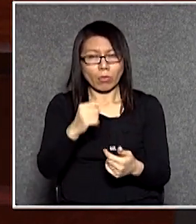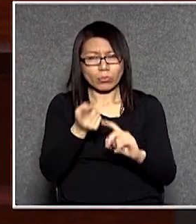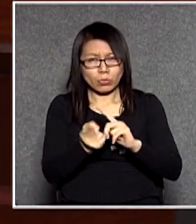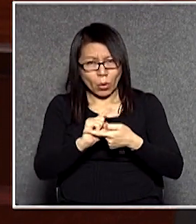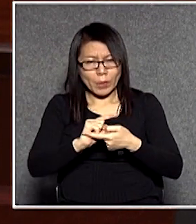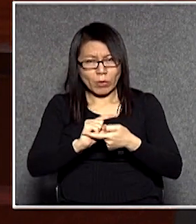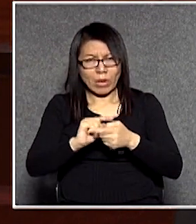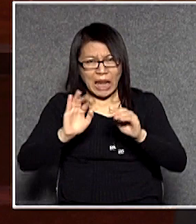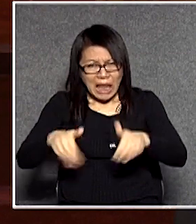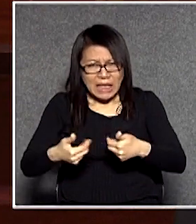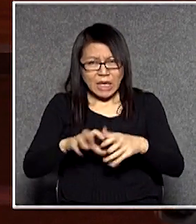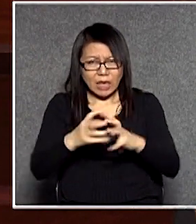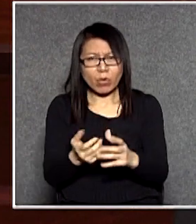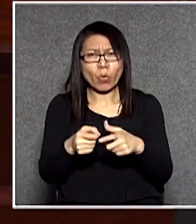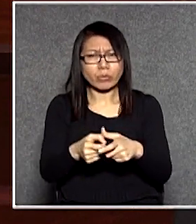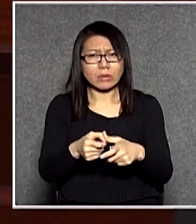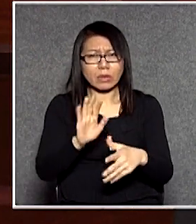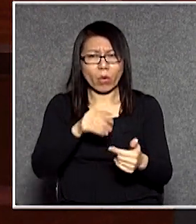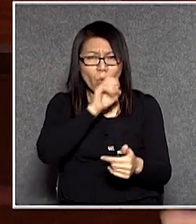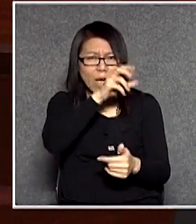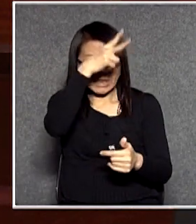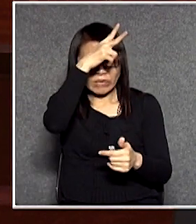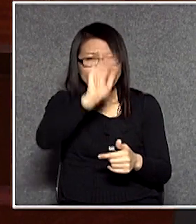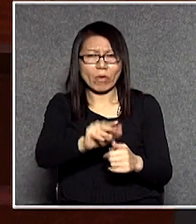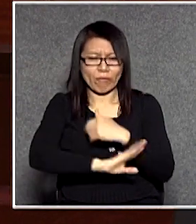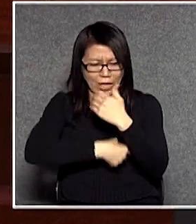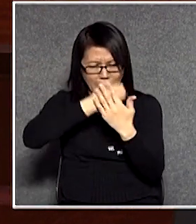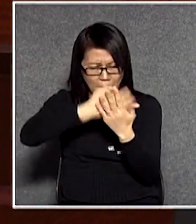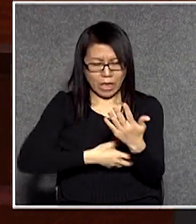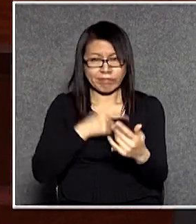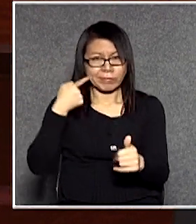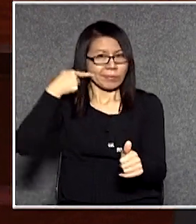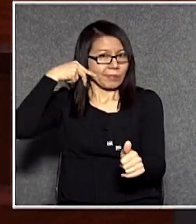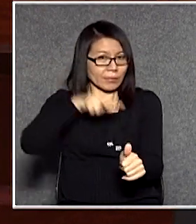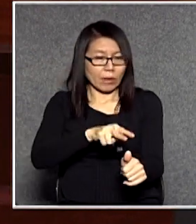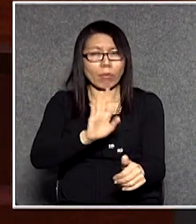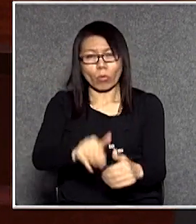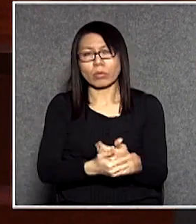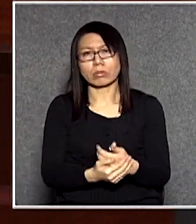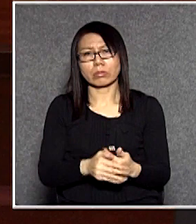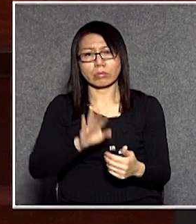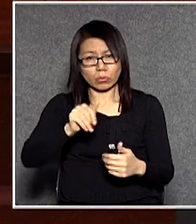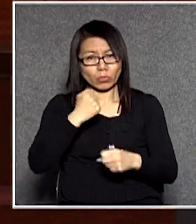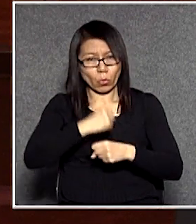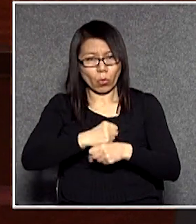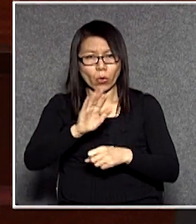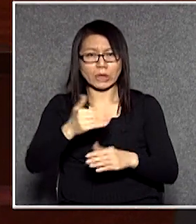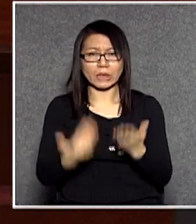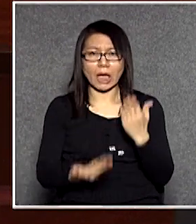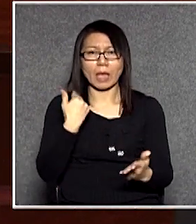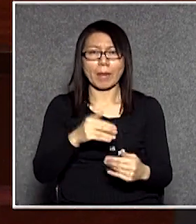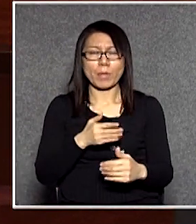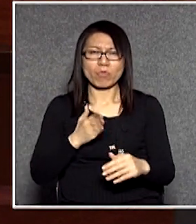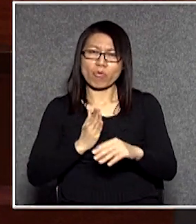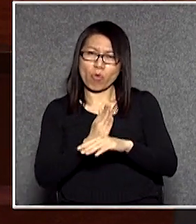益集團去遊說政府，人哋都有法律規範嘅，係咪？你係可以咁樣做嘅，不過你唔可以逾越嗰個法